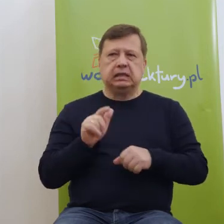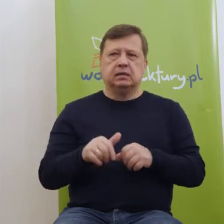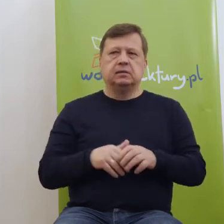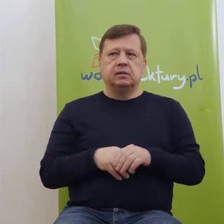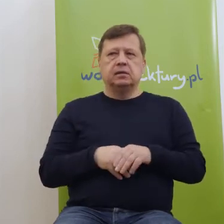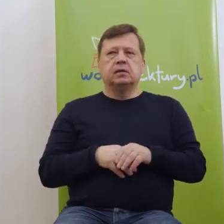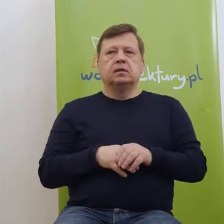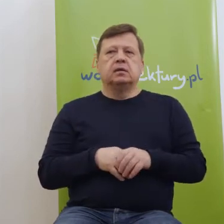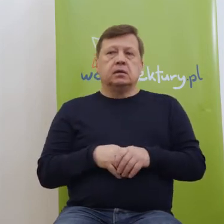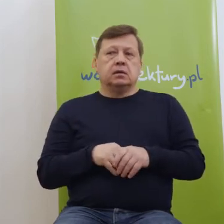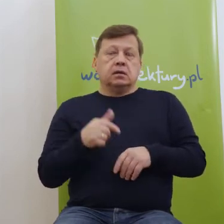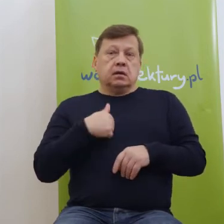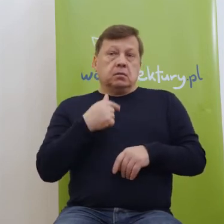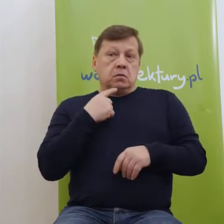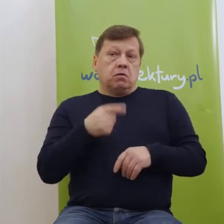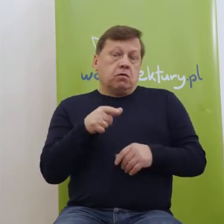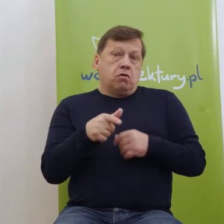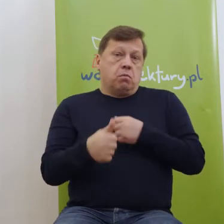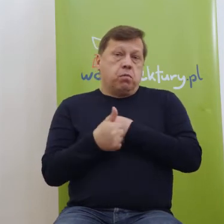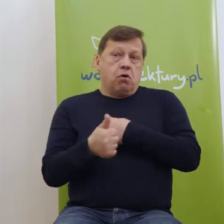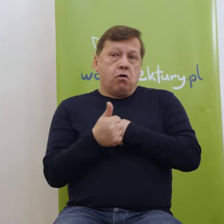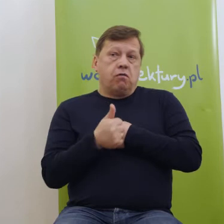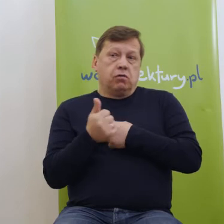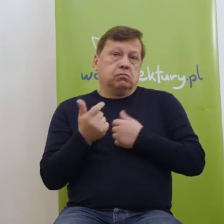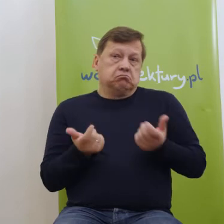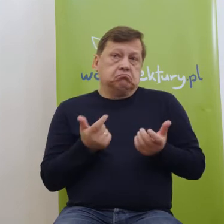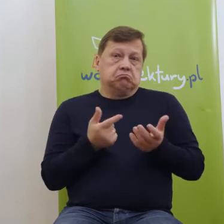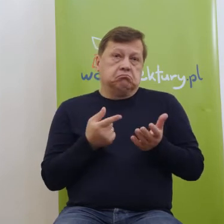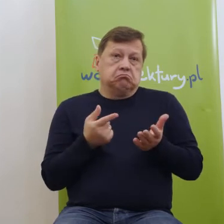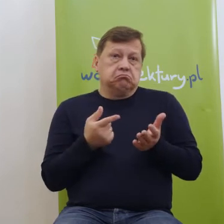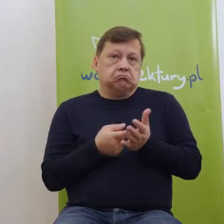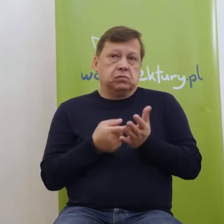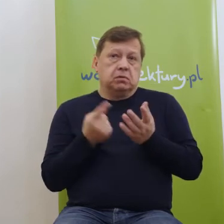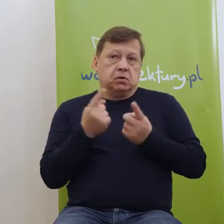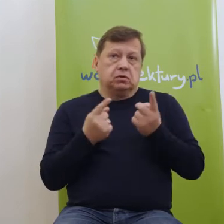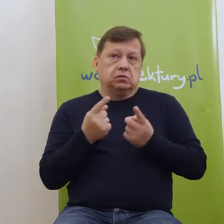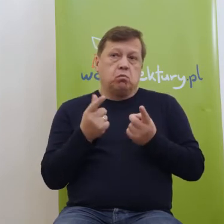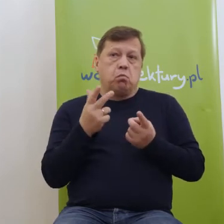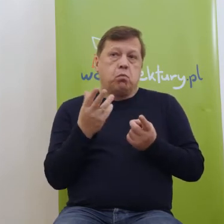być tym przyczynkiem do zastanowienia się, po co nam Konkol w polu?